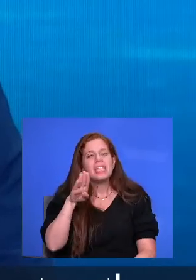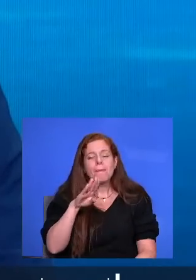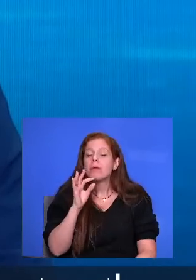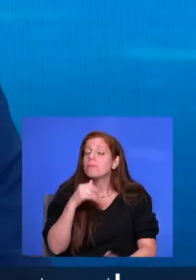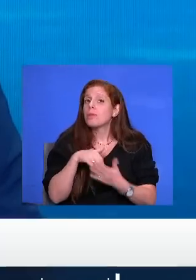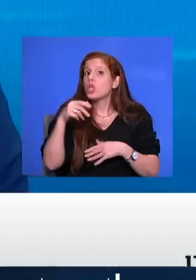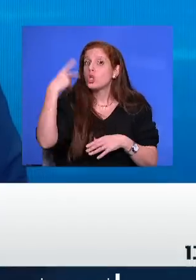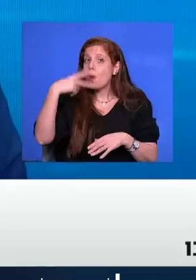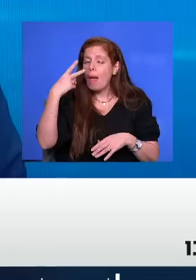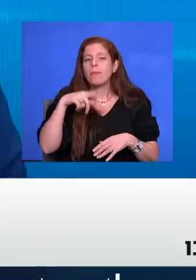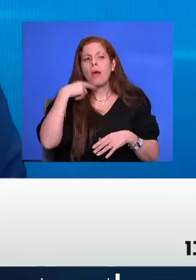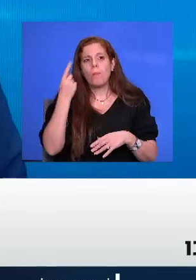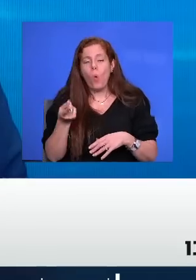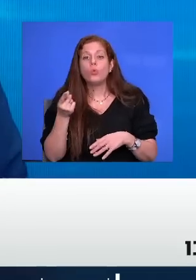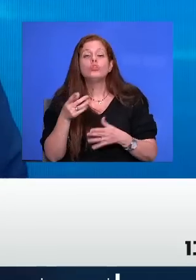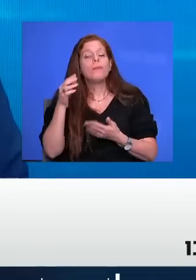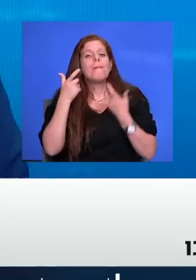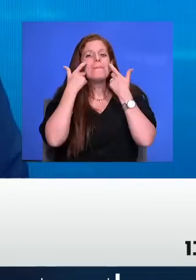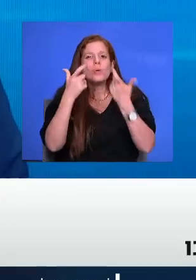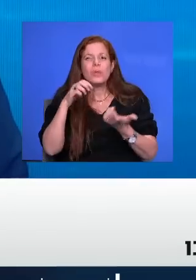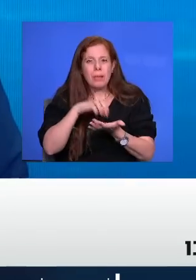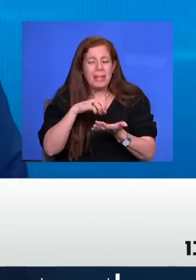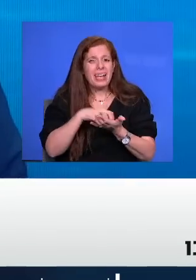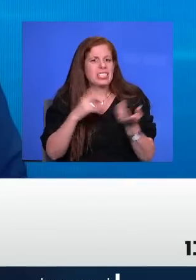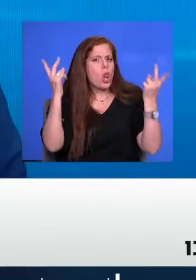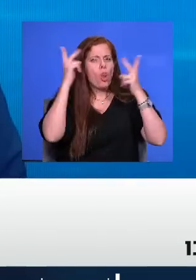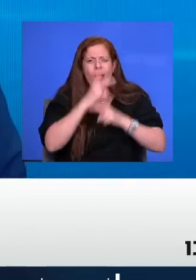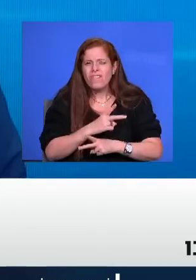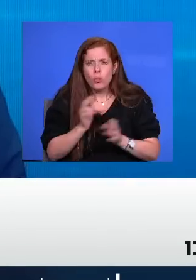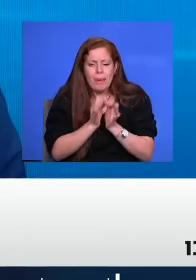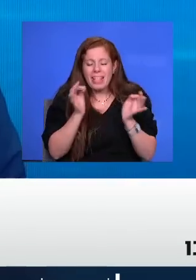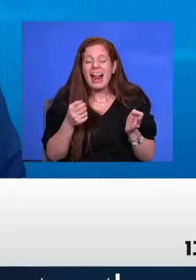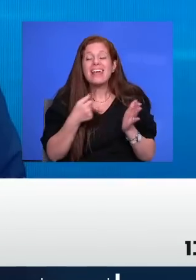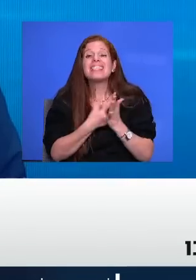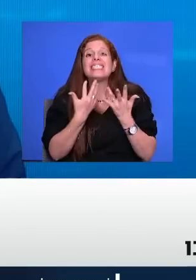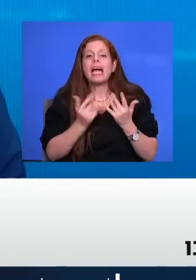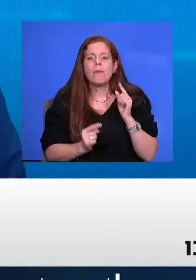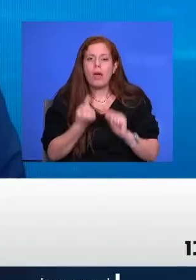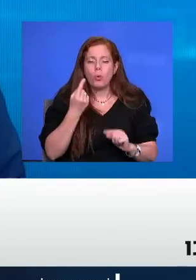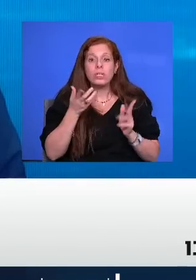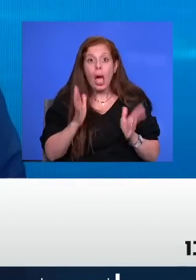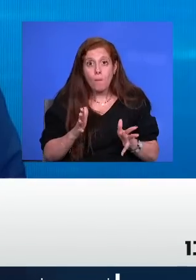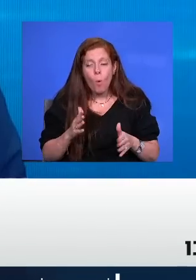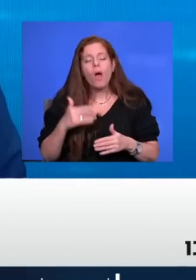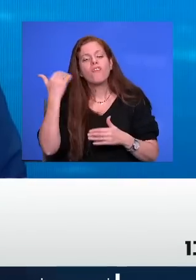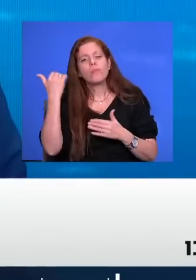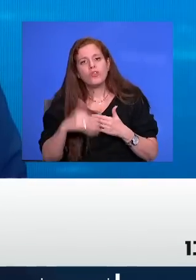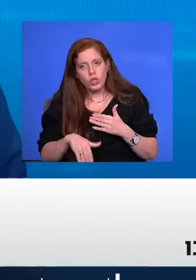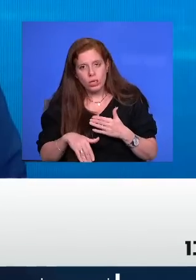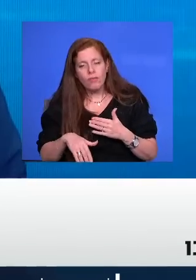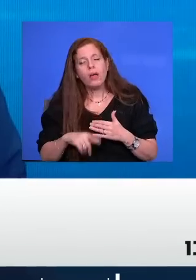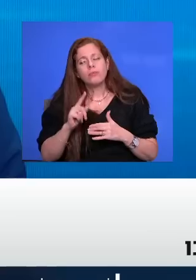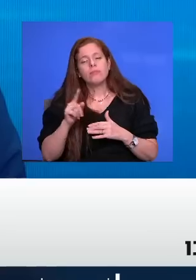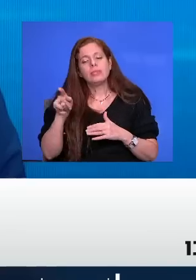אומר לנו שבפיקוד המרכז תחילה לא הבינו עד כמה חמור האירוע הזה, אבל בסופו של דבר, כאמור, זה